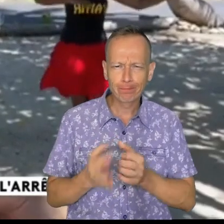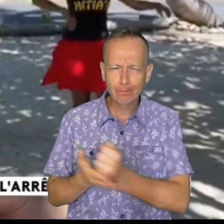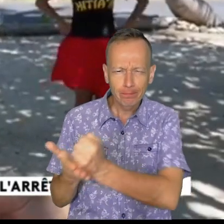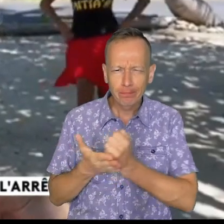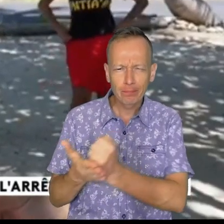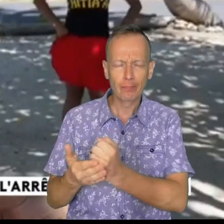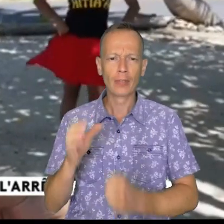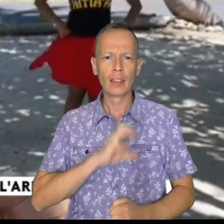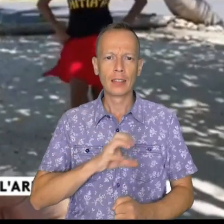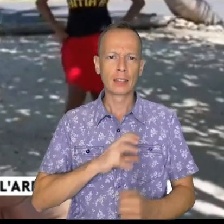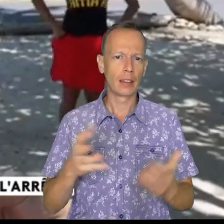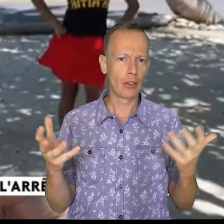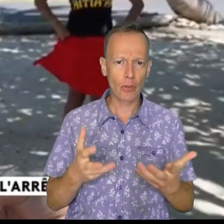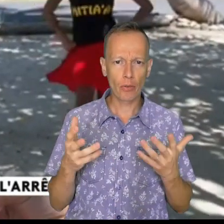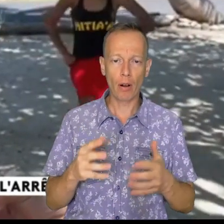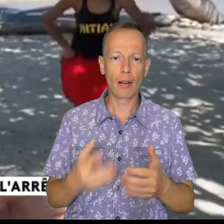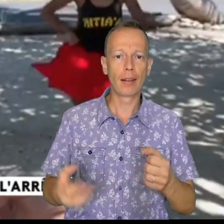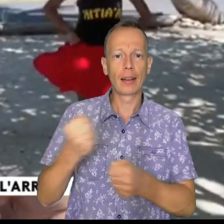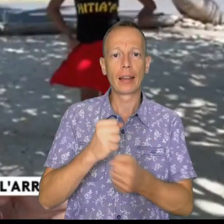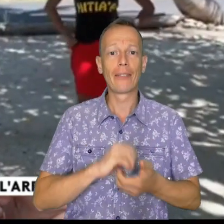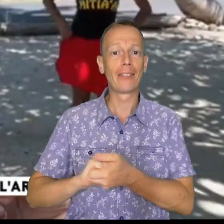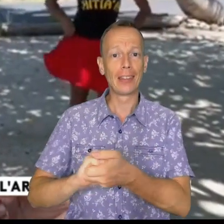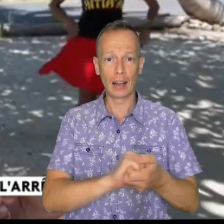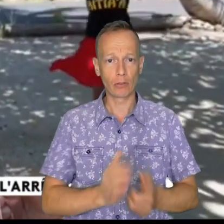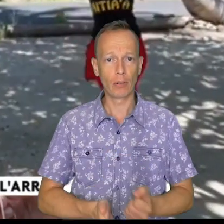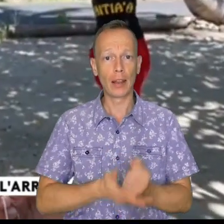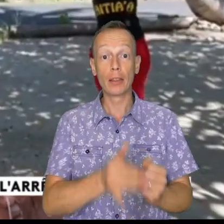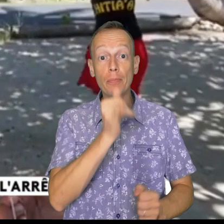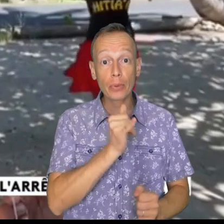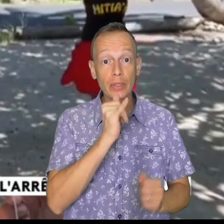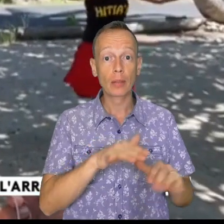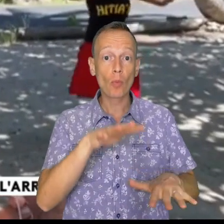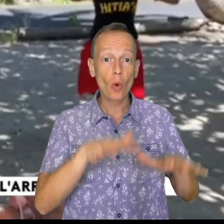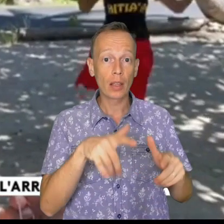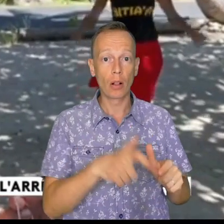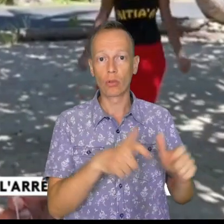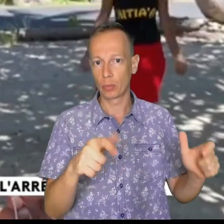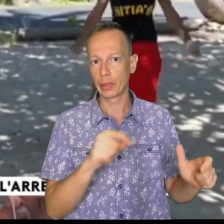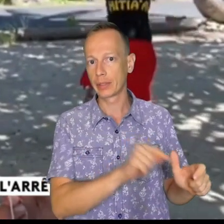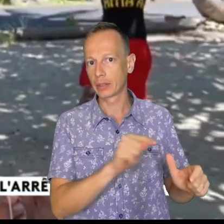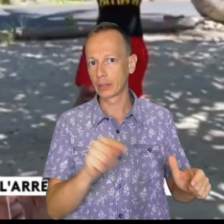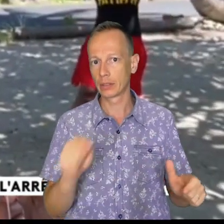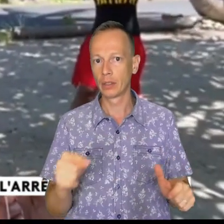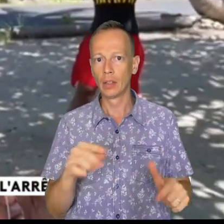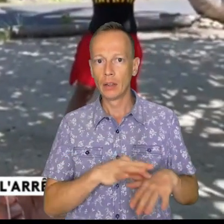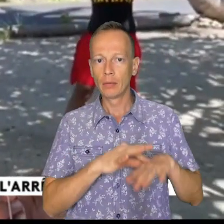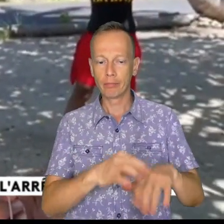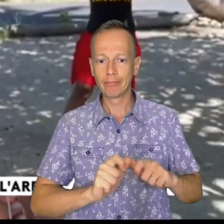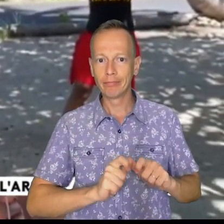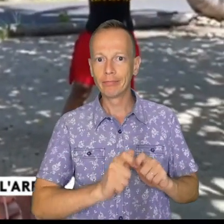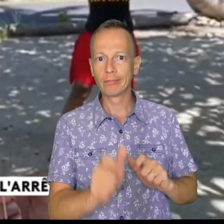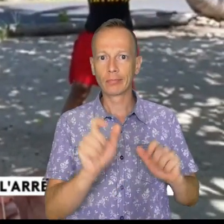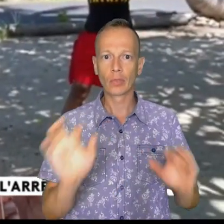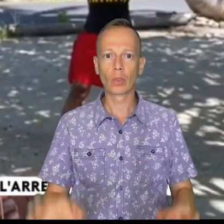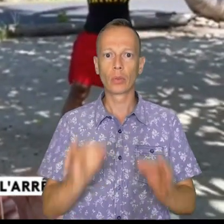on essaie de créer une fédération afin d'aider les plus petites et moyennes entreprises pour les accompagner dans les